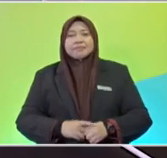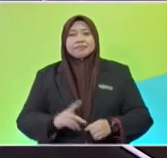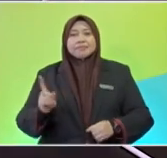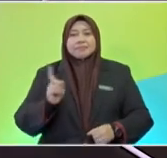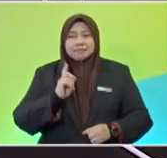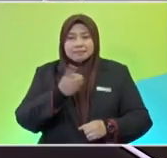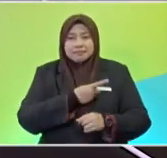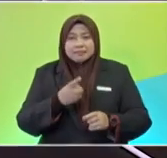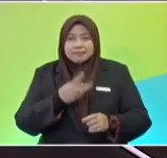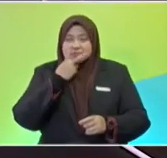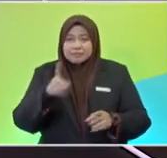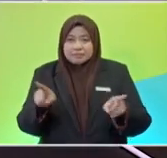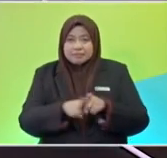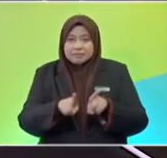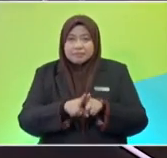lihat sama-sama